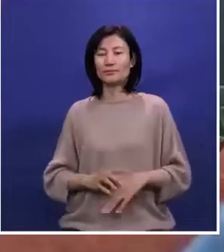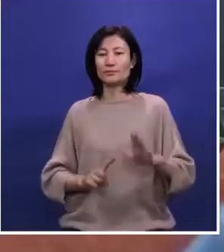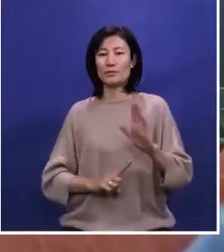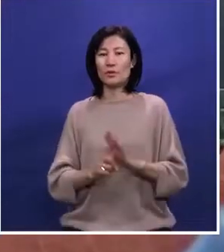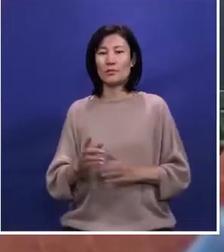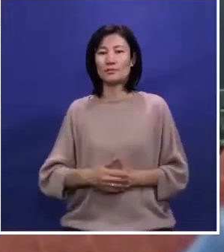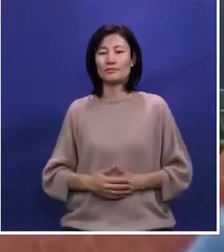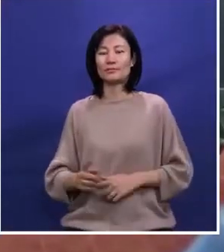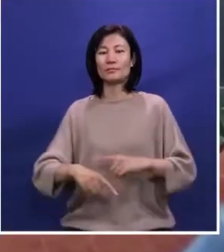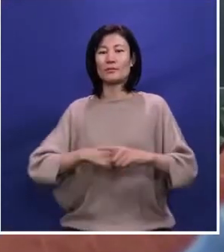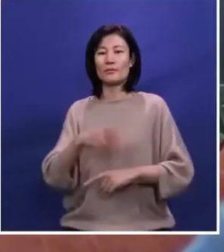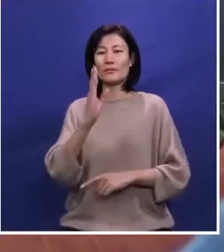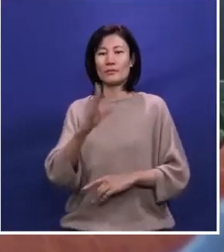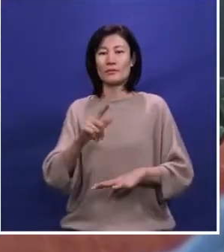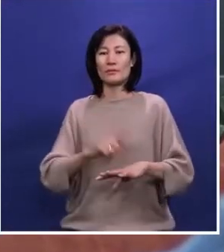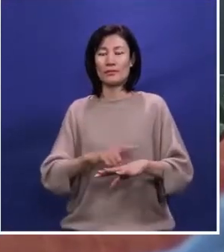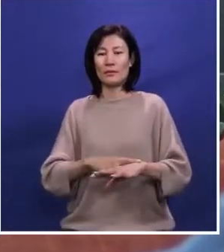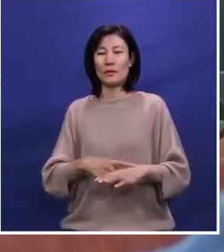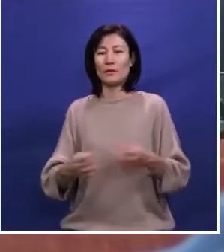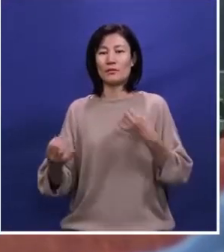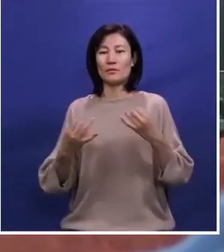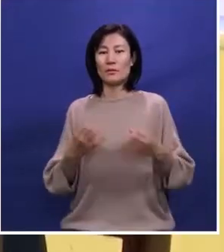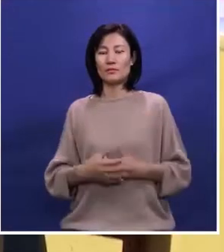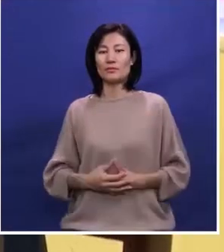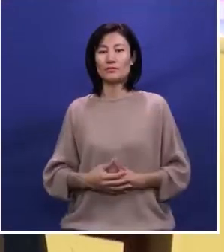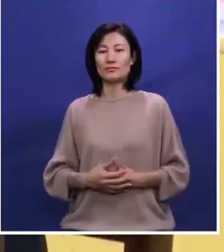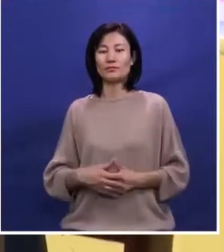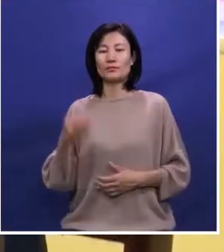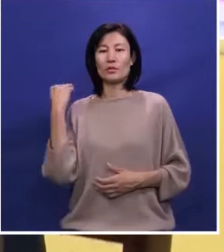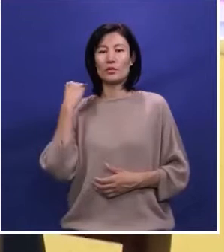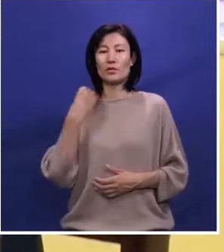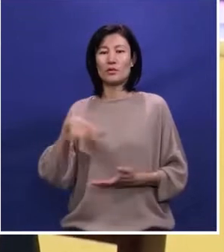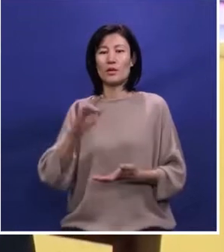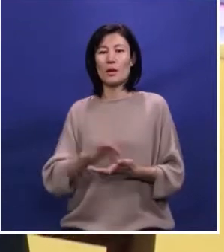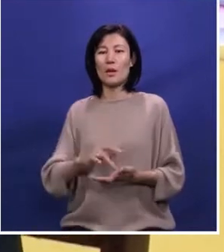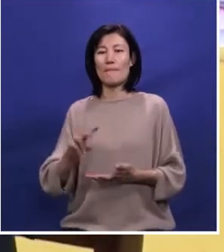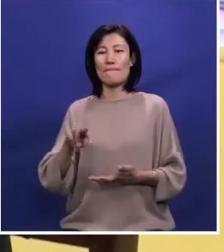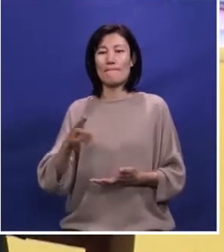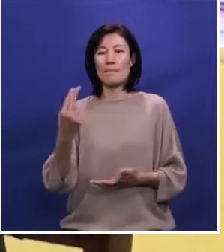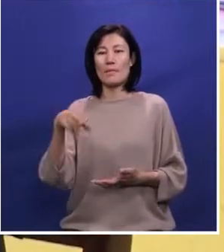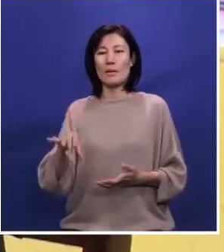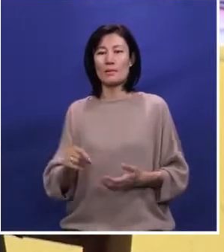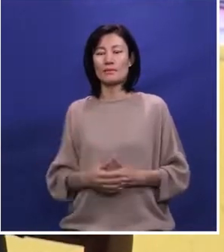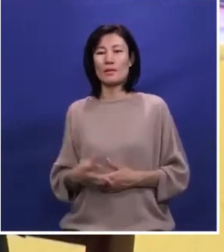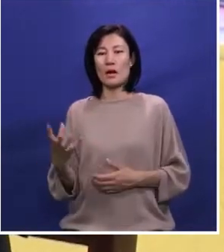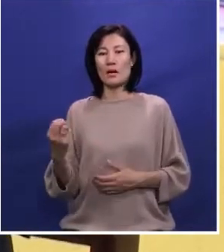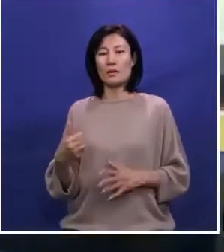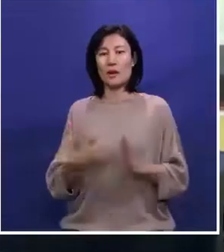болды. Енді алдағы уақытта жергілікті мәслихаттар, соның ішінде Түркістан қаласының мәслихат құрамы да